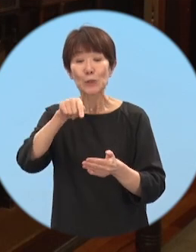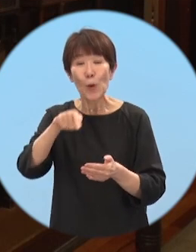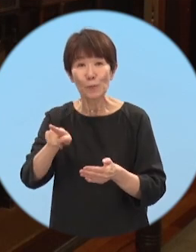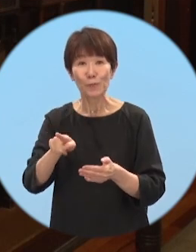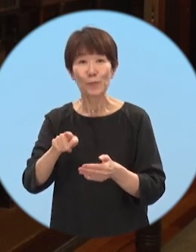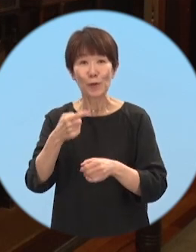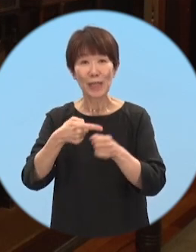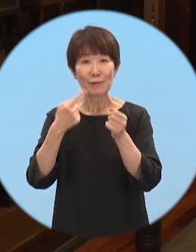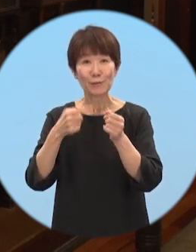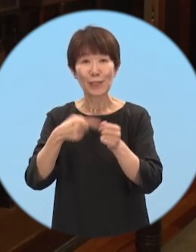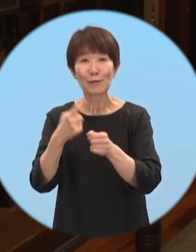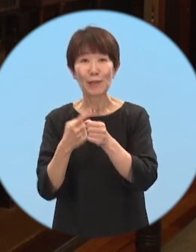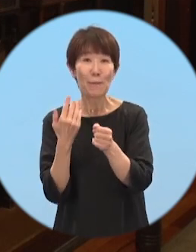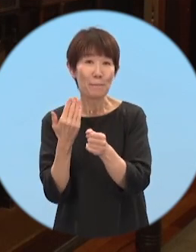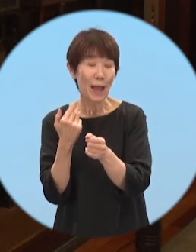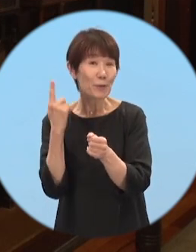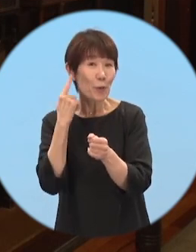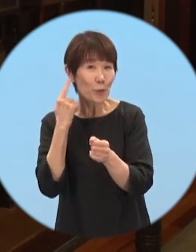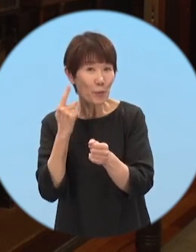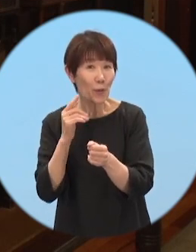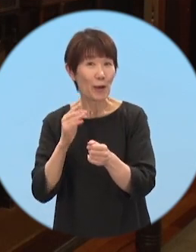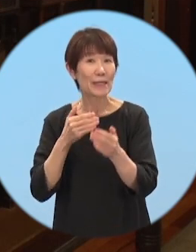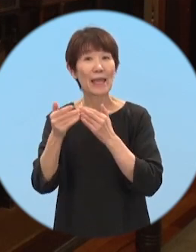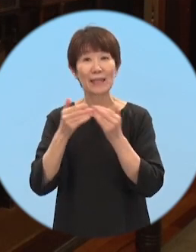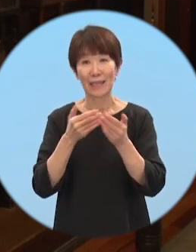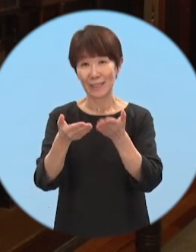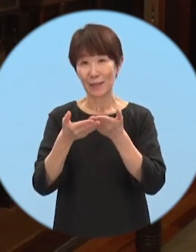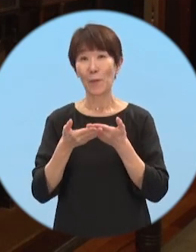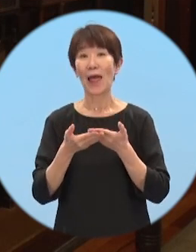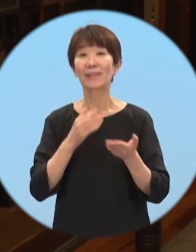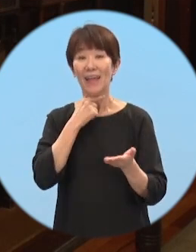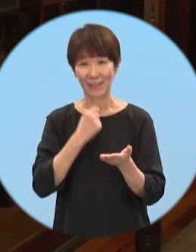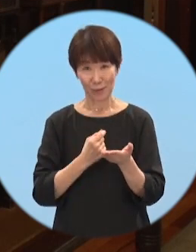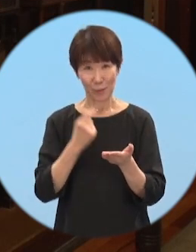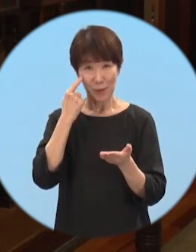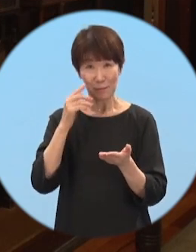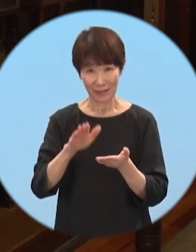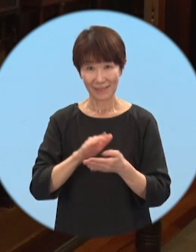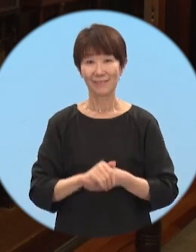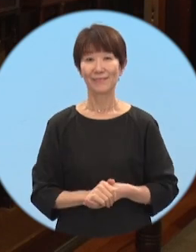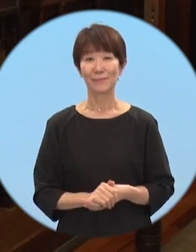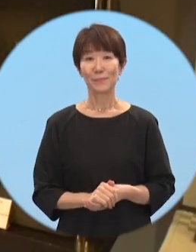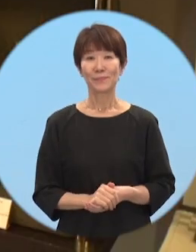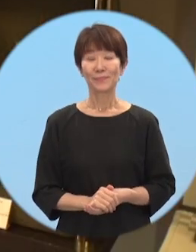前の音、一体どんな音だったか、ぜひご自分の耳で聞いてみてください。